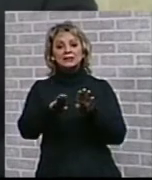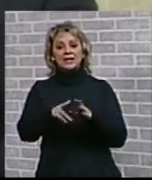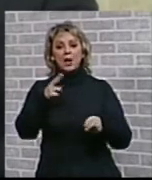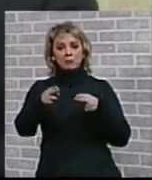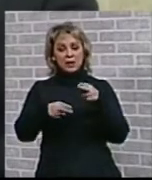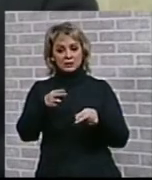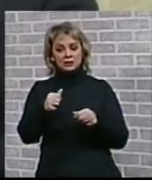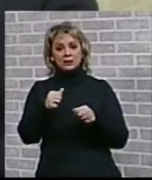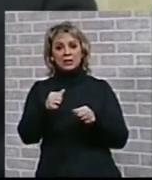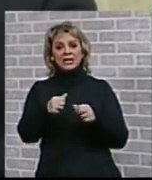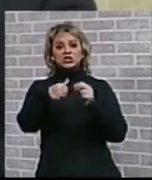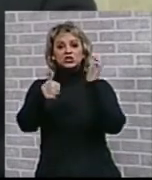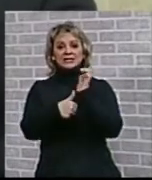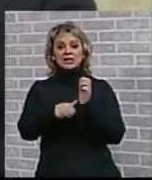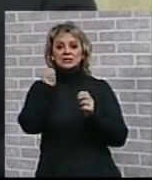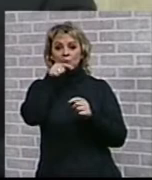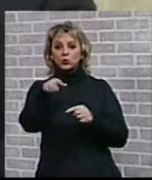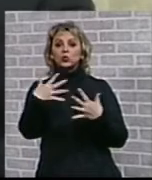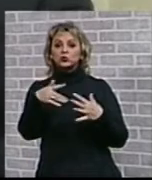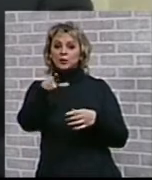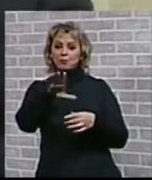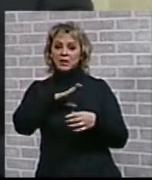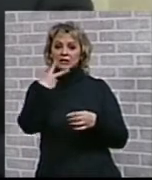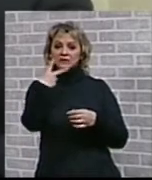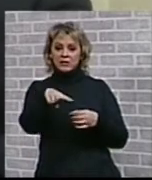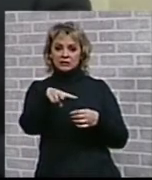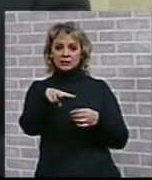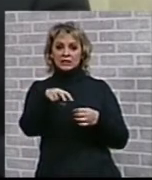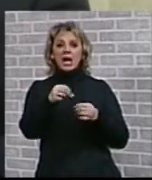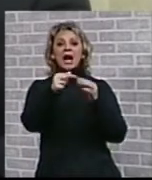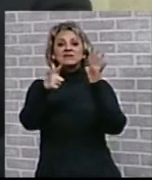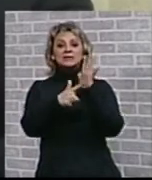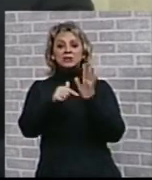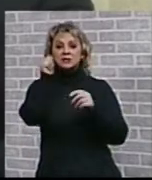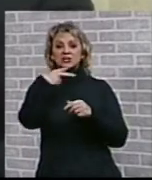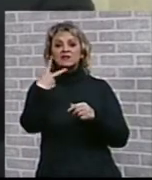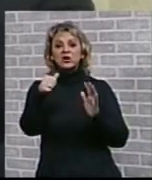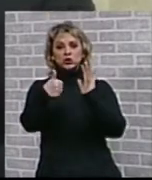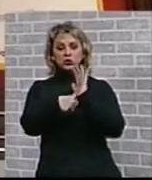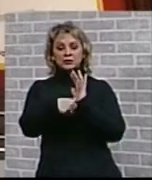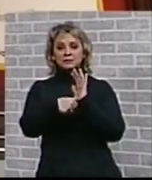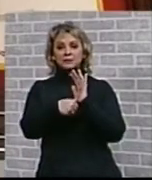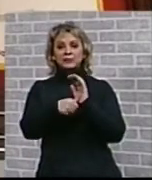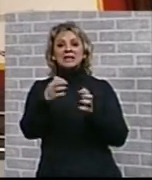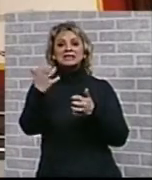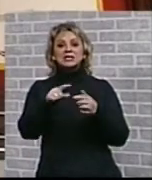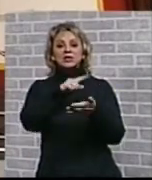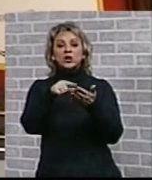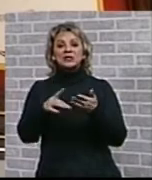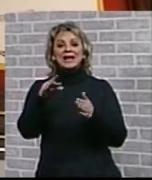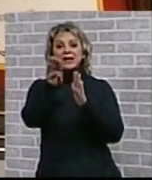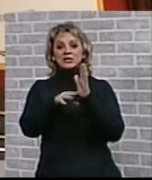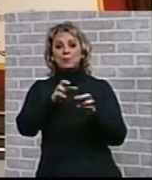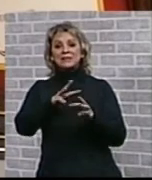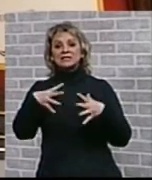операции, в 2016 году их уже было 20, а в 2017 уже 26. Среди городов и в рейтинге